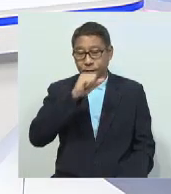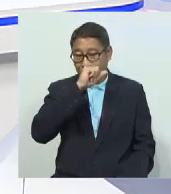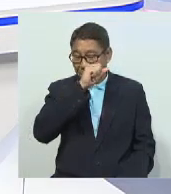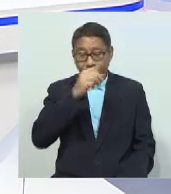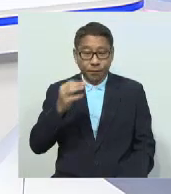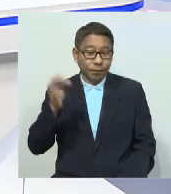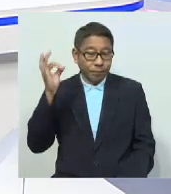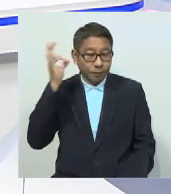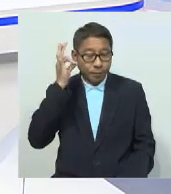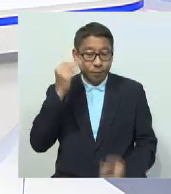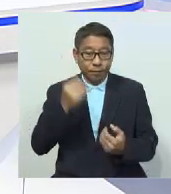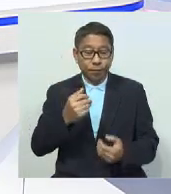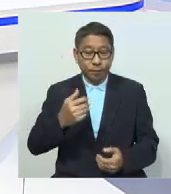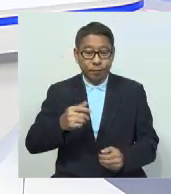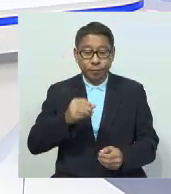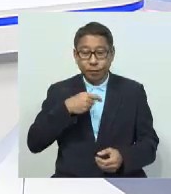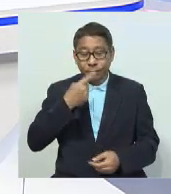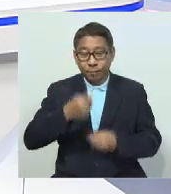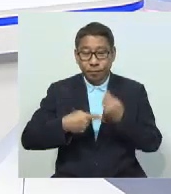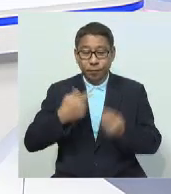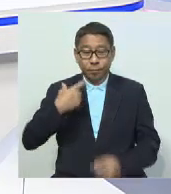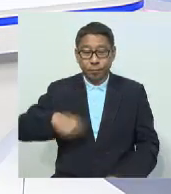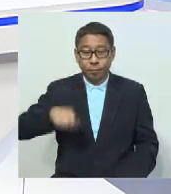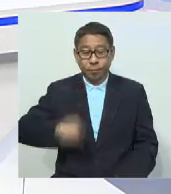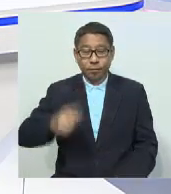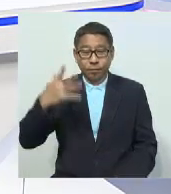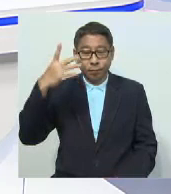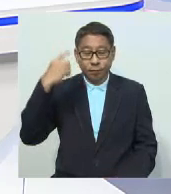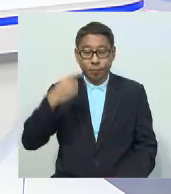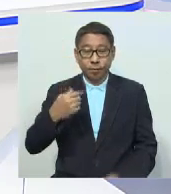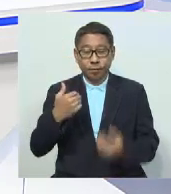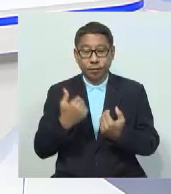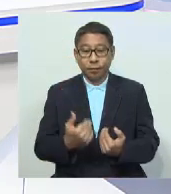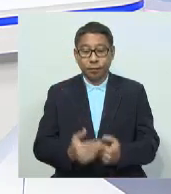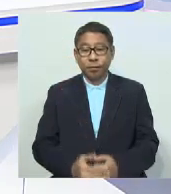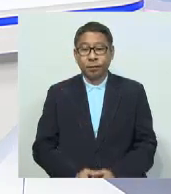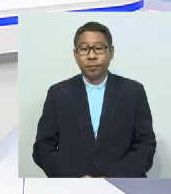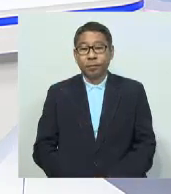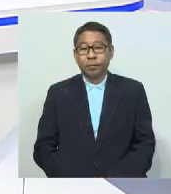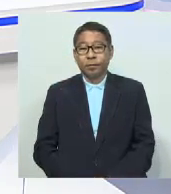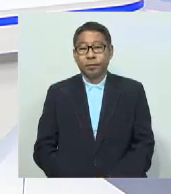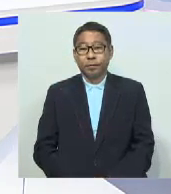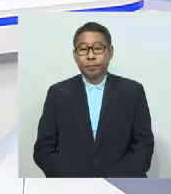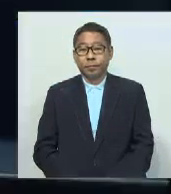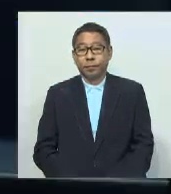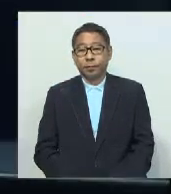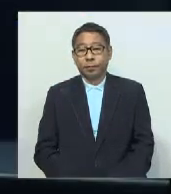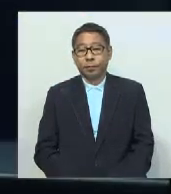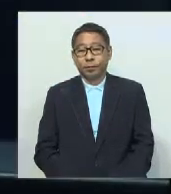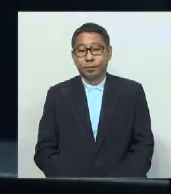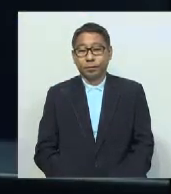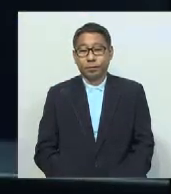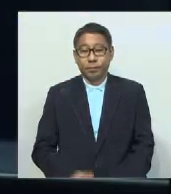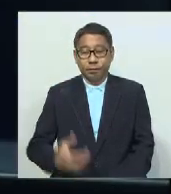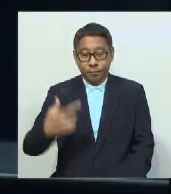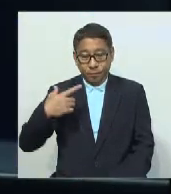เราไปฟังถ้อยคำแถลงของตุลาการศาลรัฐธรรมนูญเมื่อวานนี้และอดีตหัวหน้าพรรคไทยรักษาชาติกันครับ ศาลรัฐธรรม